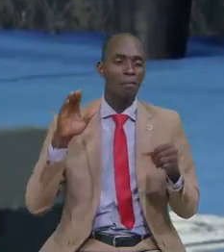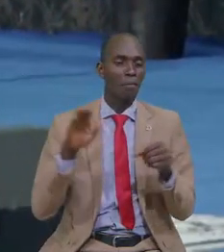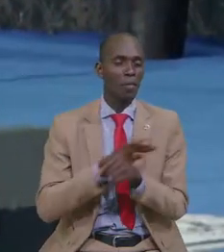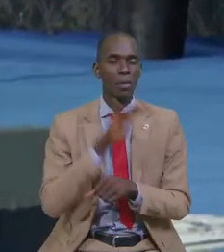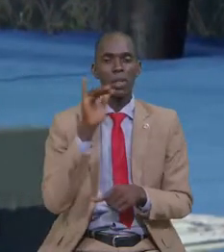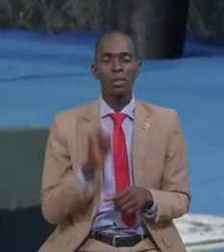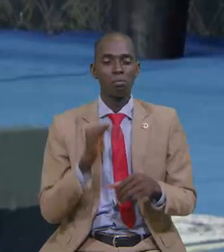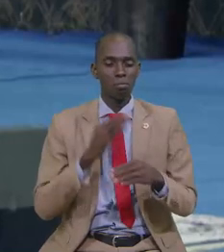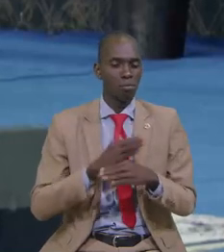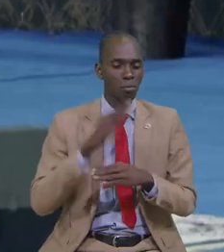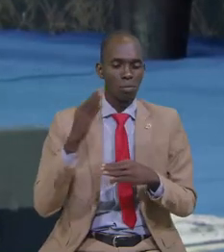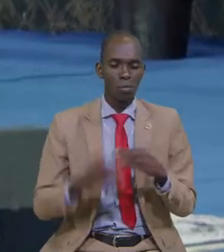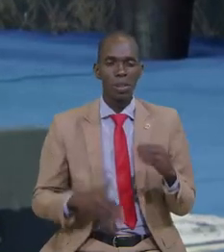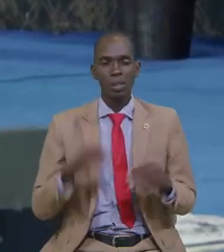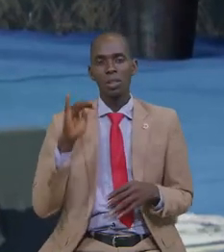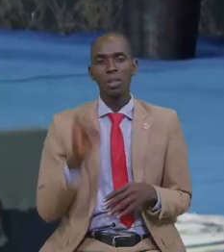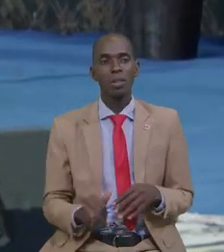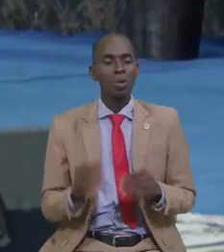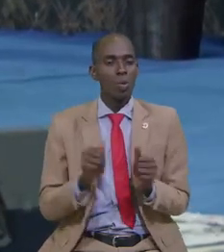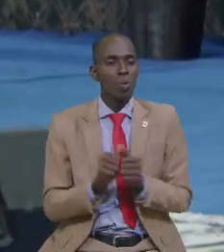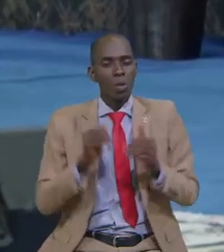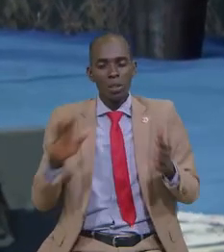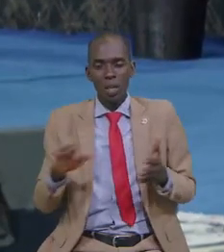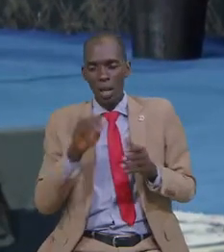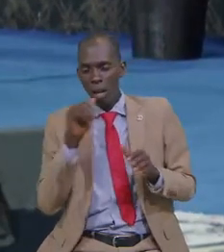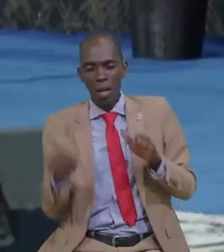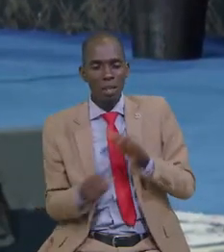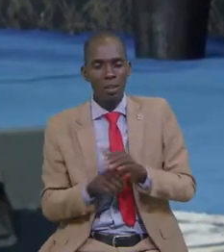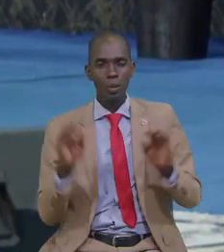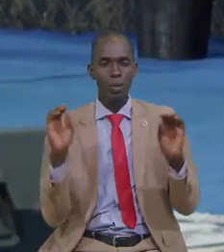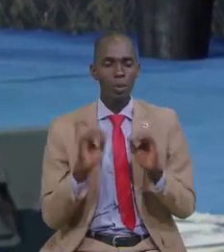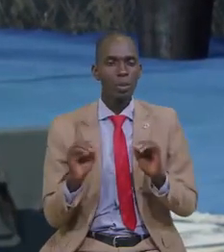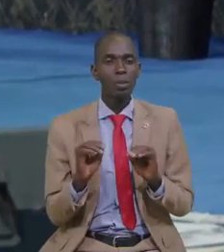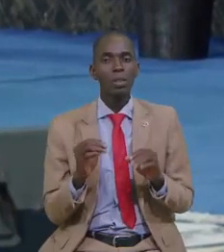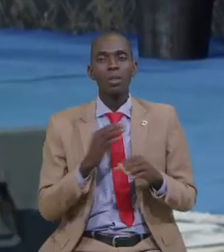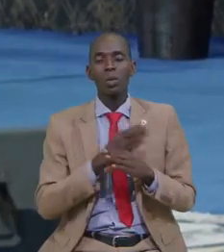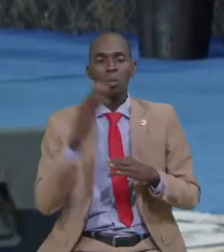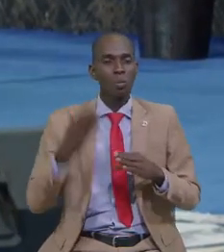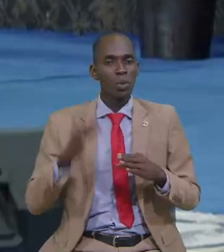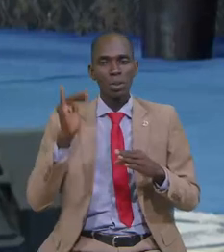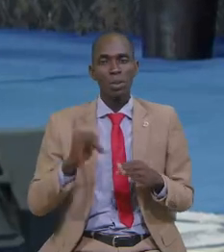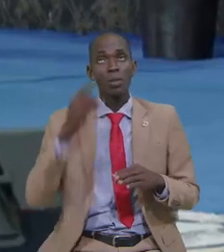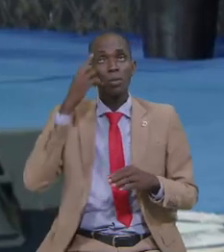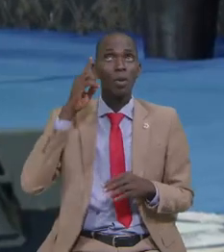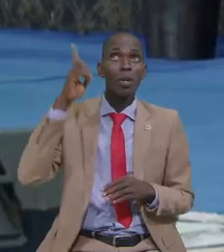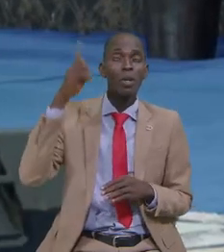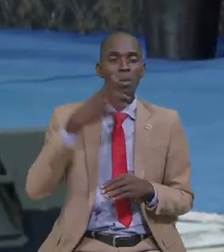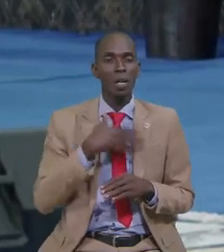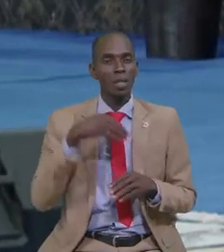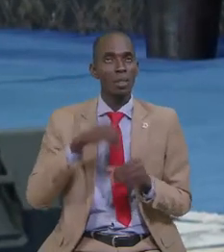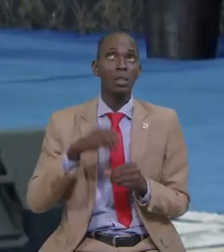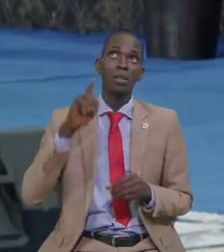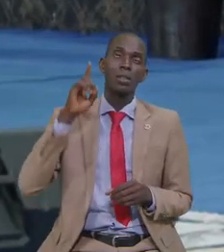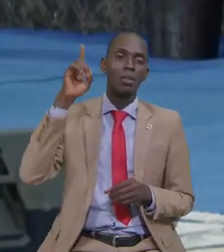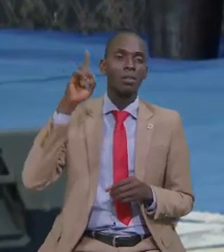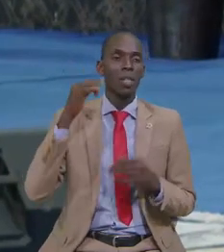lui, pleinement en lui, absolument en lui, sans réserve, totalement à lui, pour lui